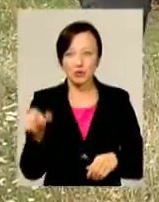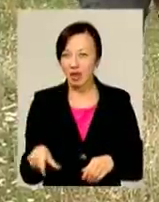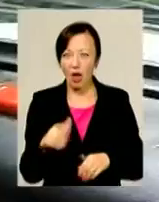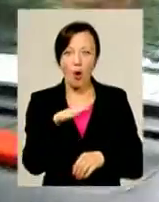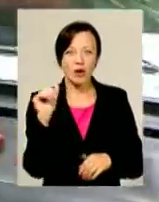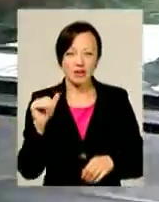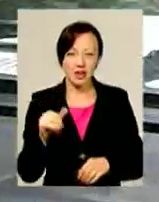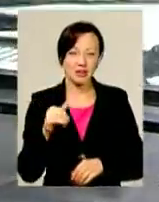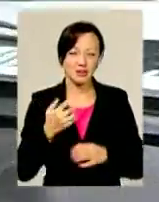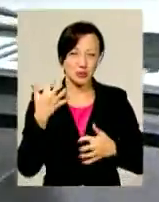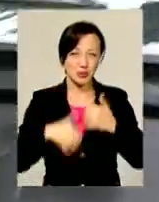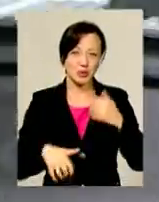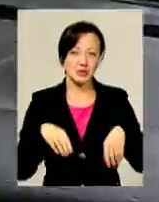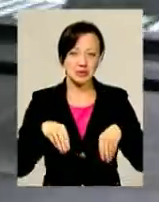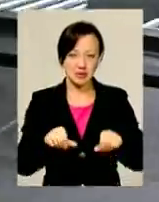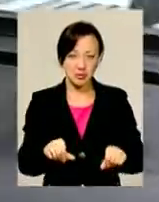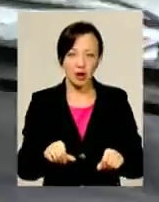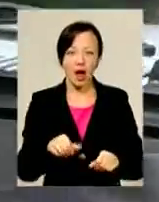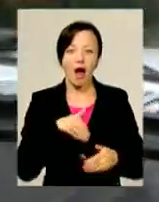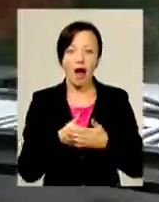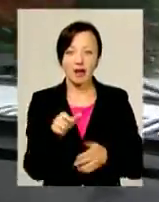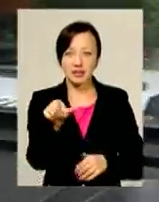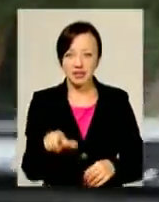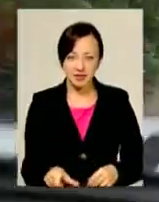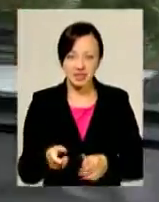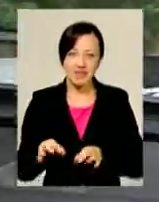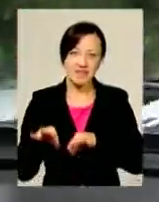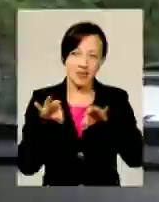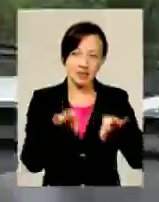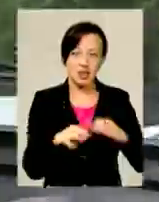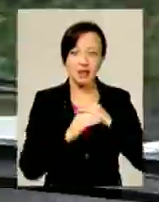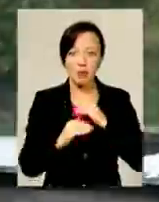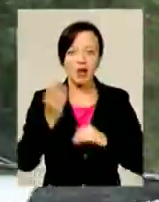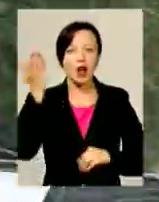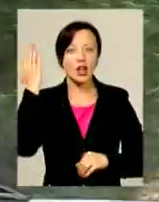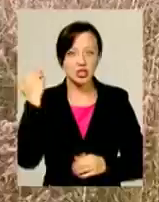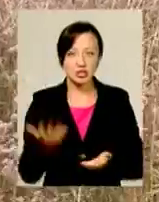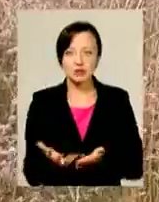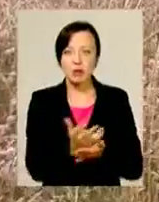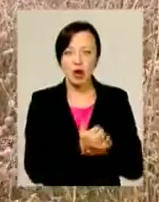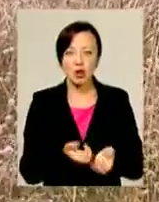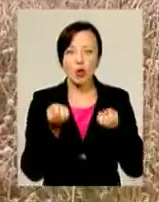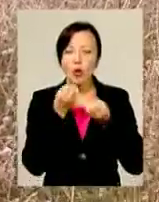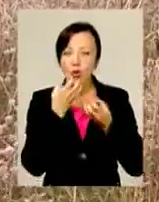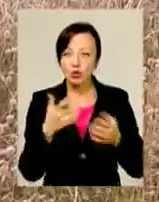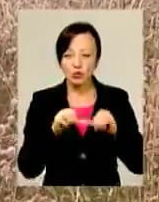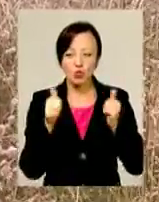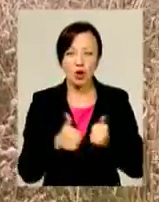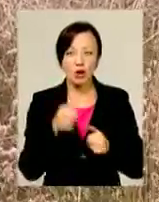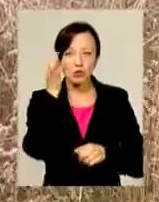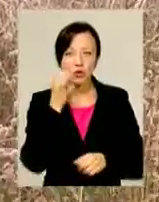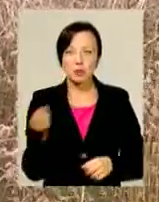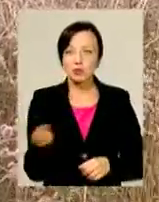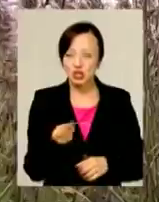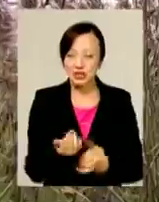орендарі не по-людськи ставляться й до землі. Активіст Броніслав Вишневський везе нас на поле, де колись збирали пристойні врожаї цукрового буряка, пшениці й